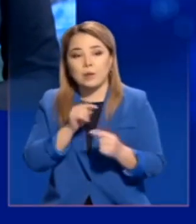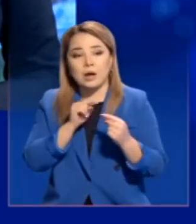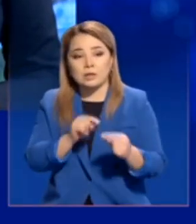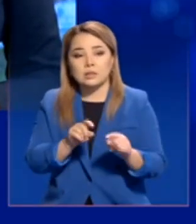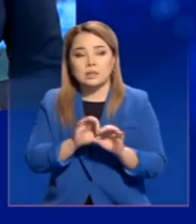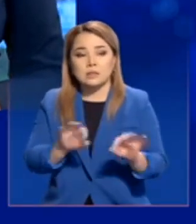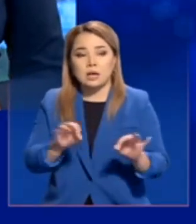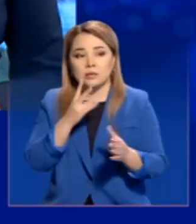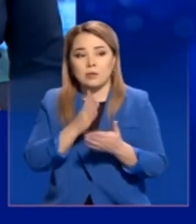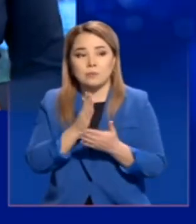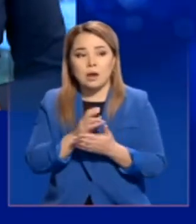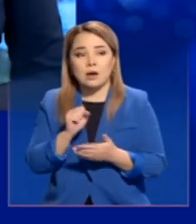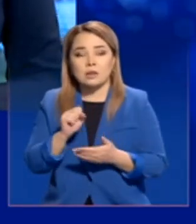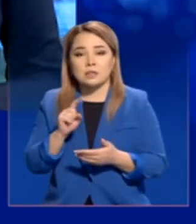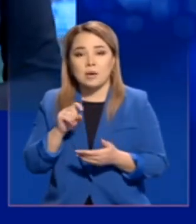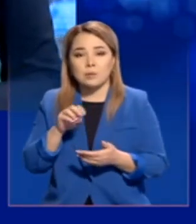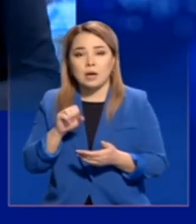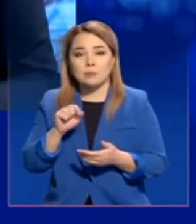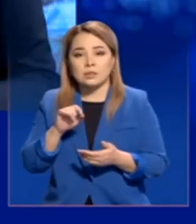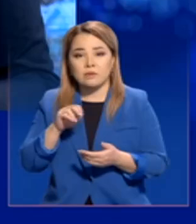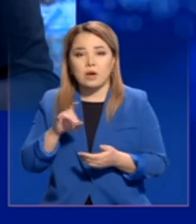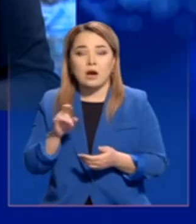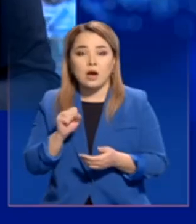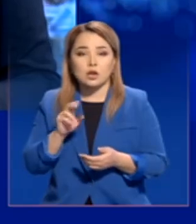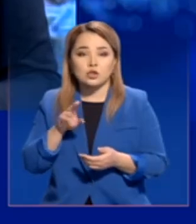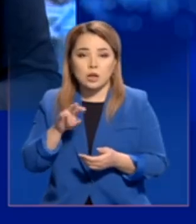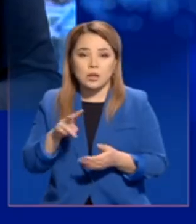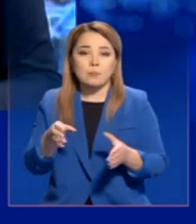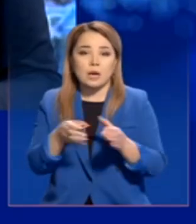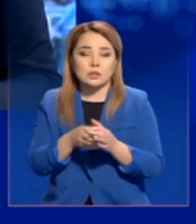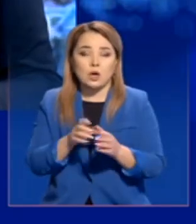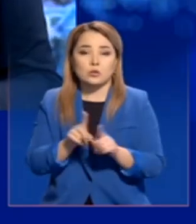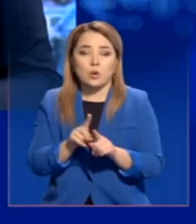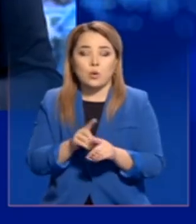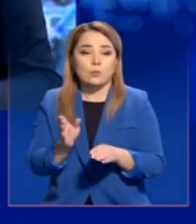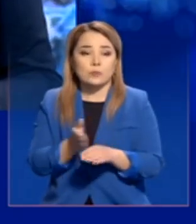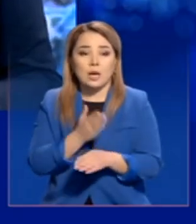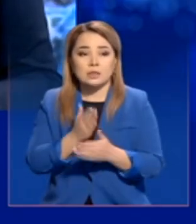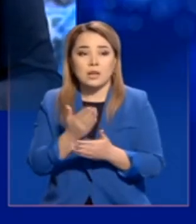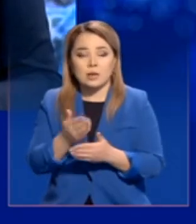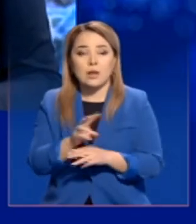екенін мәлімдеді. Азамат Әбілдаев Ақжол партиясының құрамынан шығарылып қана қоймай,